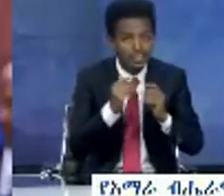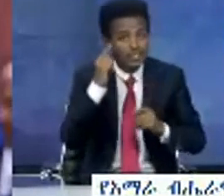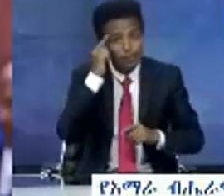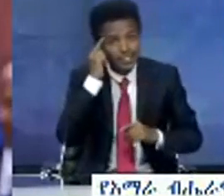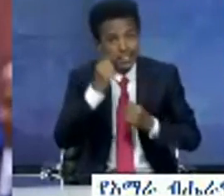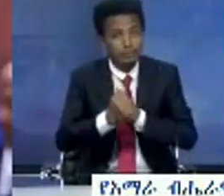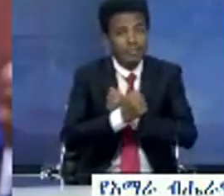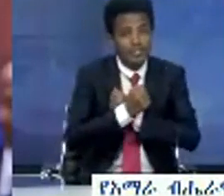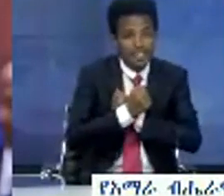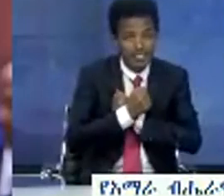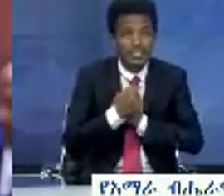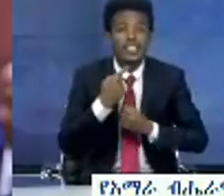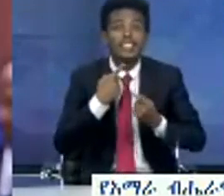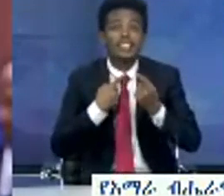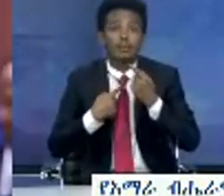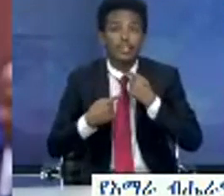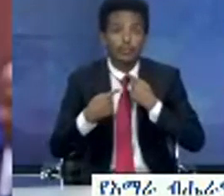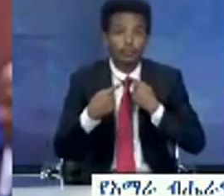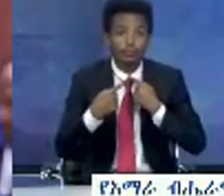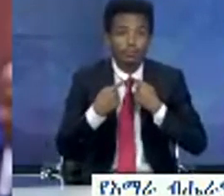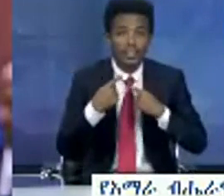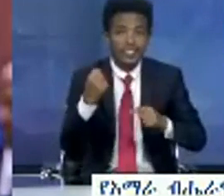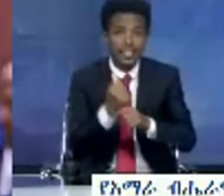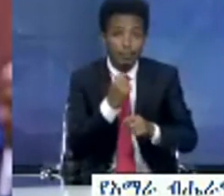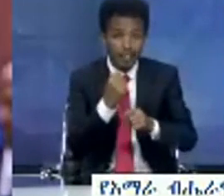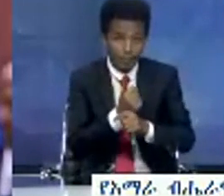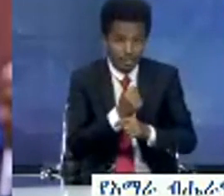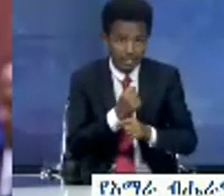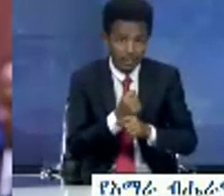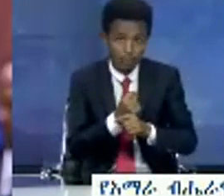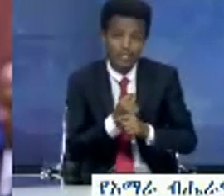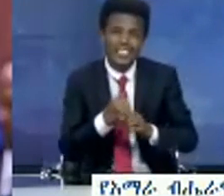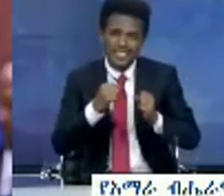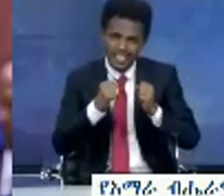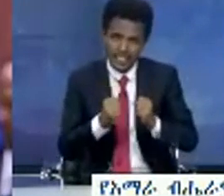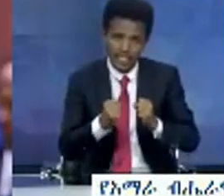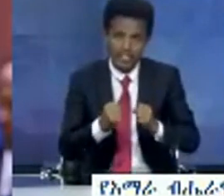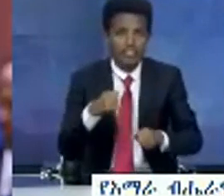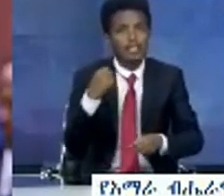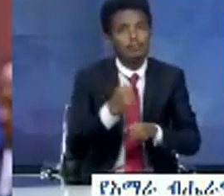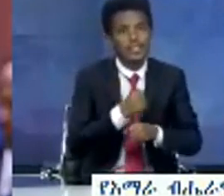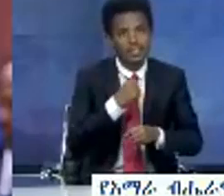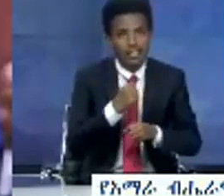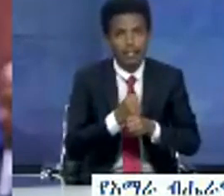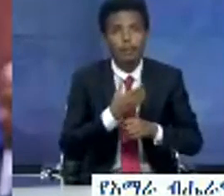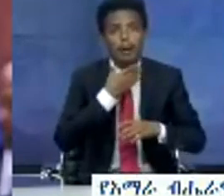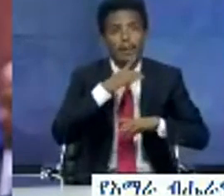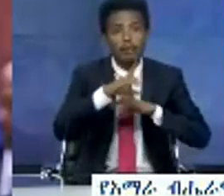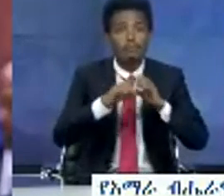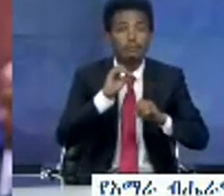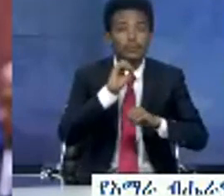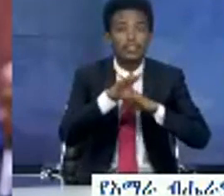የመተሳሰብና የፍቅር እንዲሆንልን እየተመኘሁ ለተግባራዊነታቸውም ጠንክረን እንደምንሰራ በአማራ ክልል ምክር ቤት